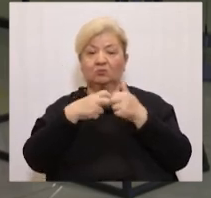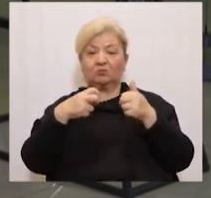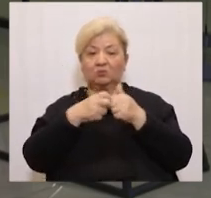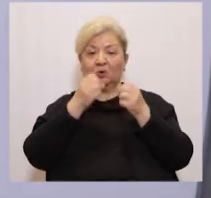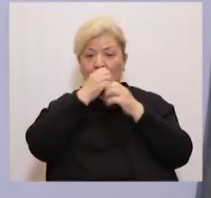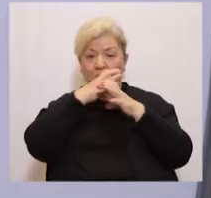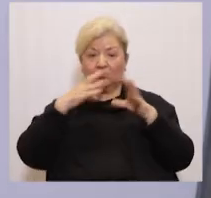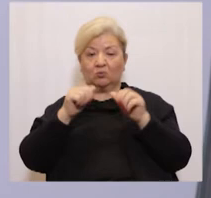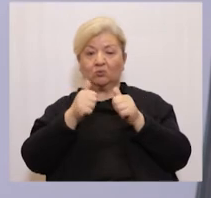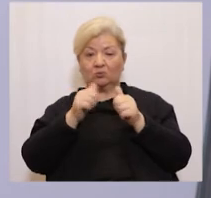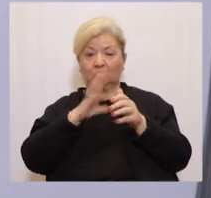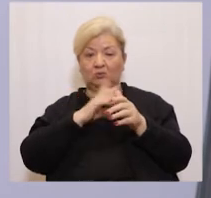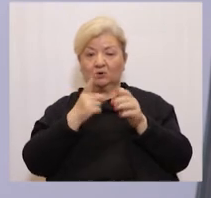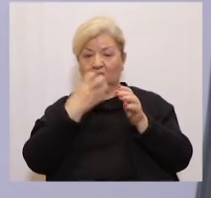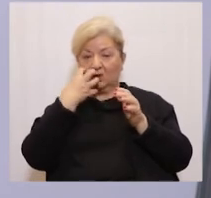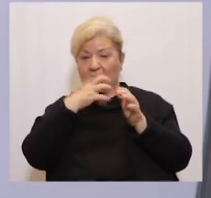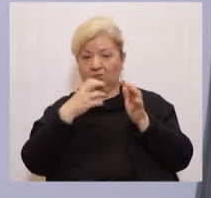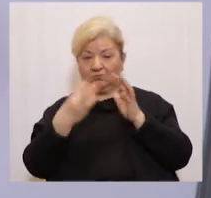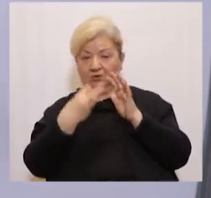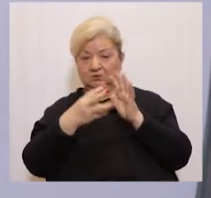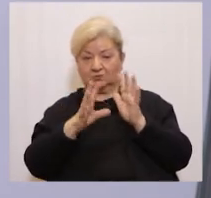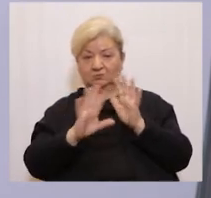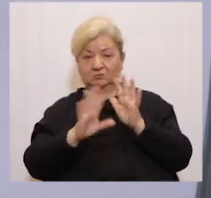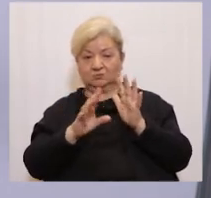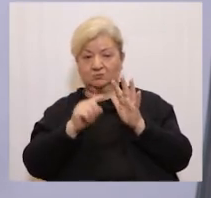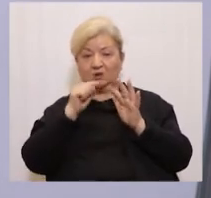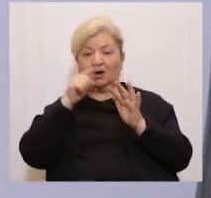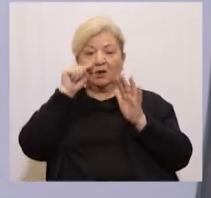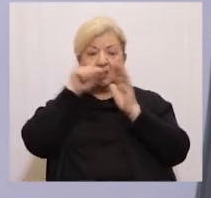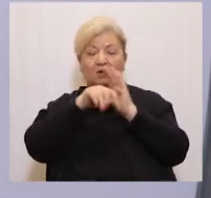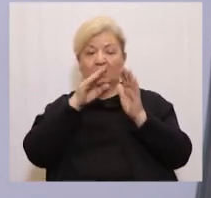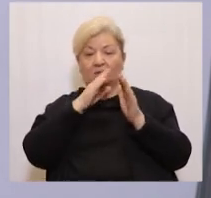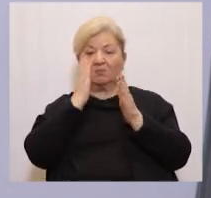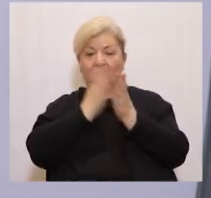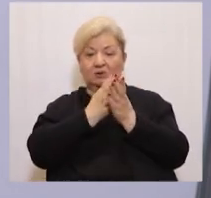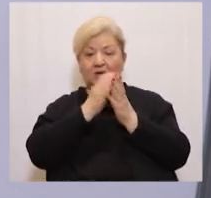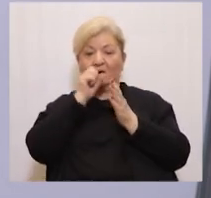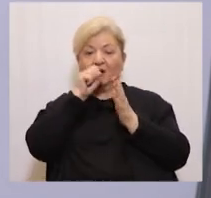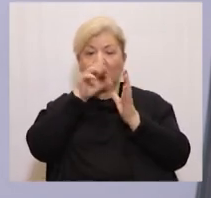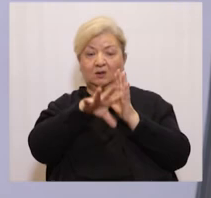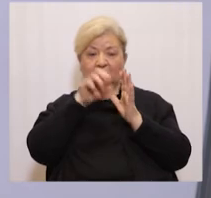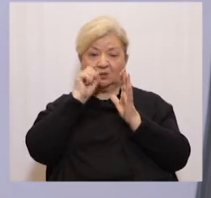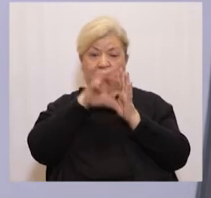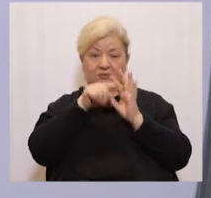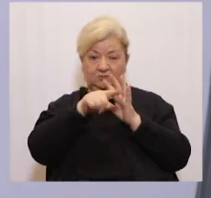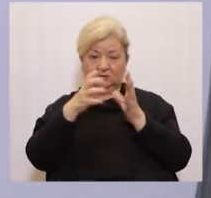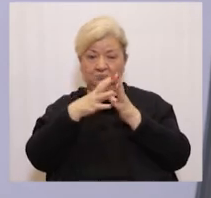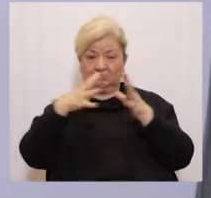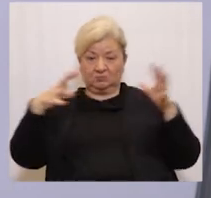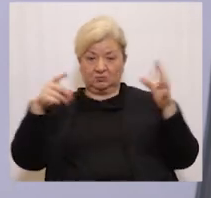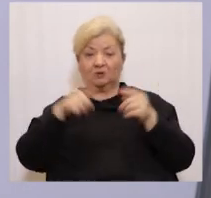რეზინის ბუშტს. ანუ არ ვაცხელებთ მას, ჩვენ პირდაპირ უშვებთ მასში ჰაერს, ბერავთ ჰაერს. ანუ